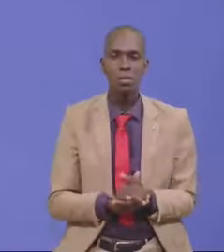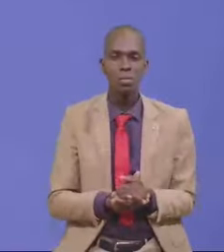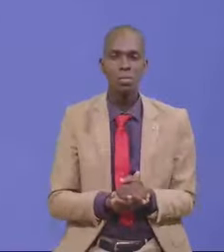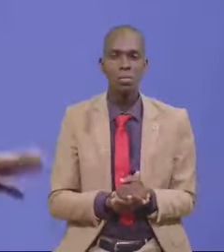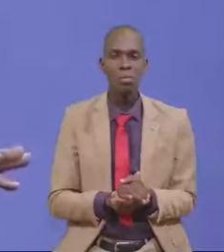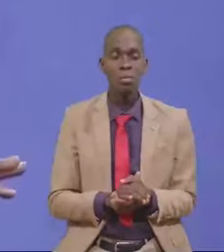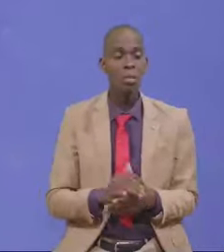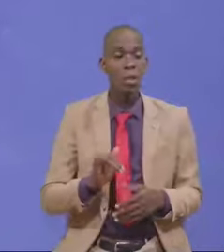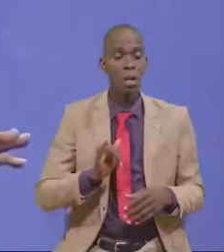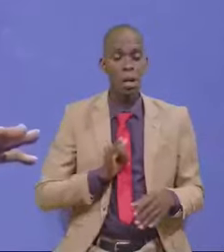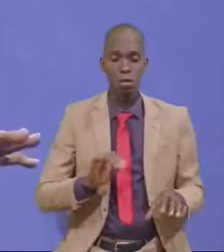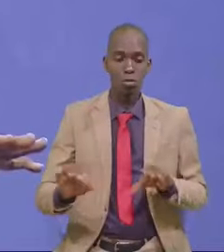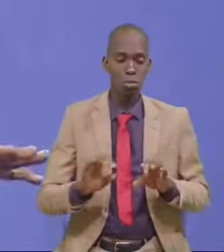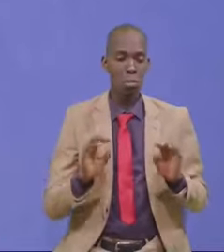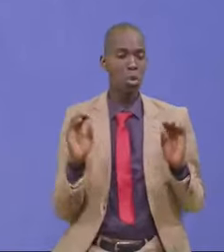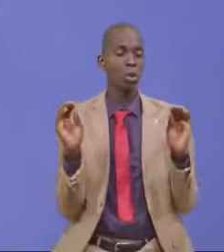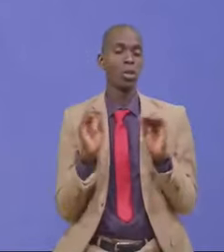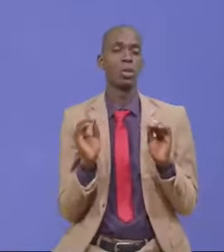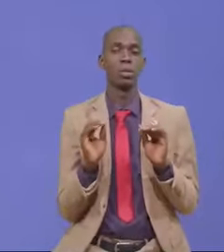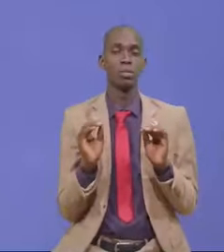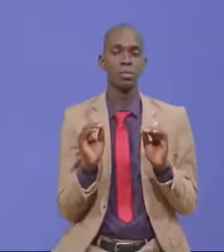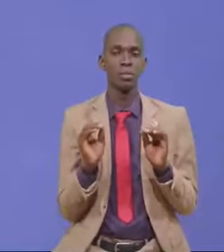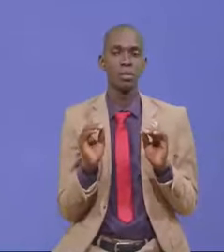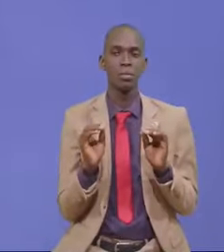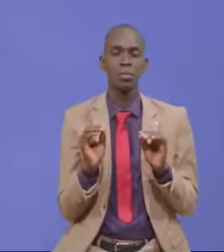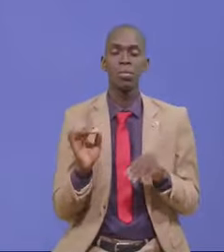rien. Je ne dis rien.